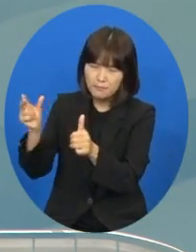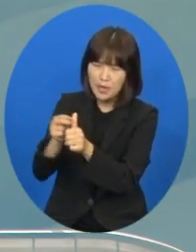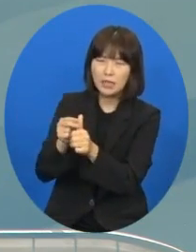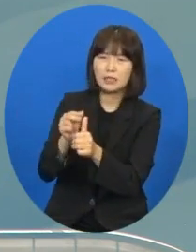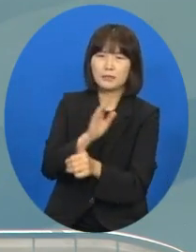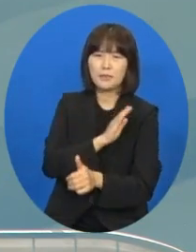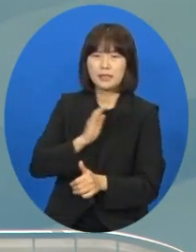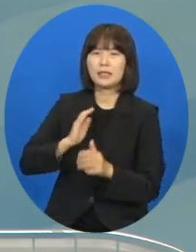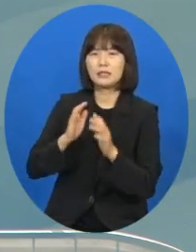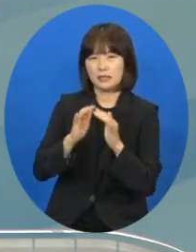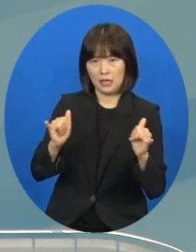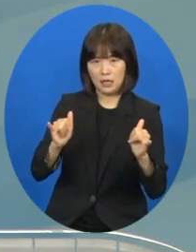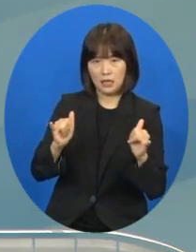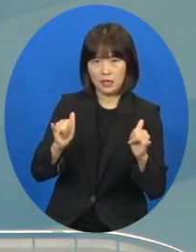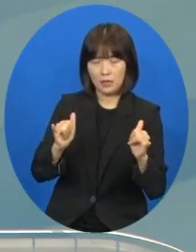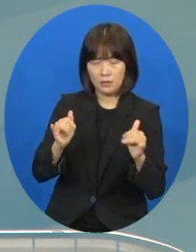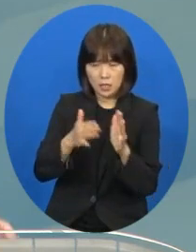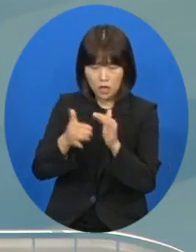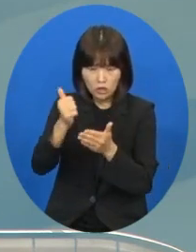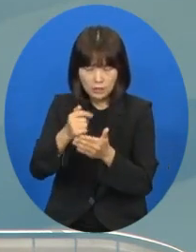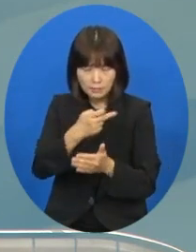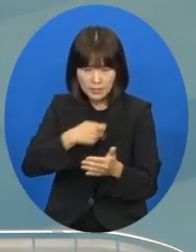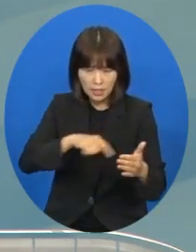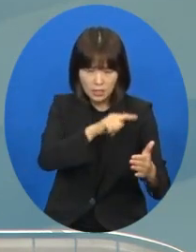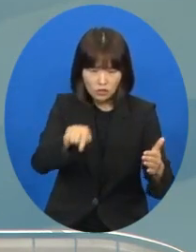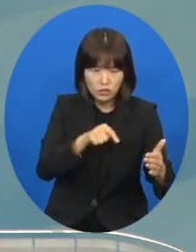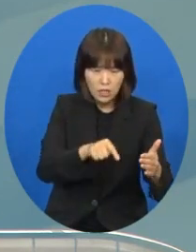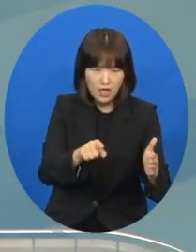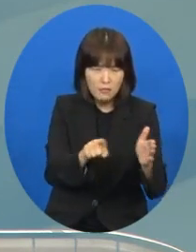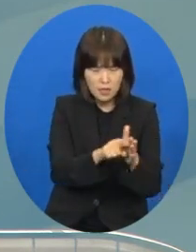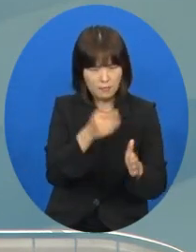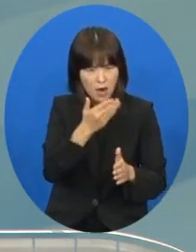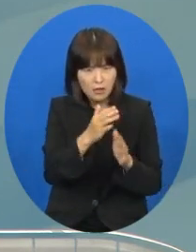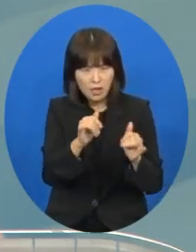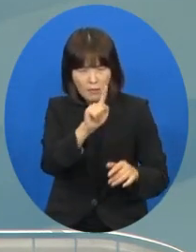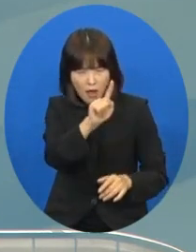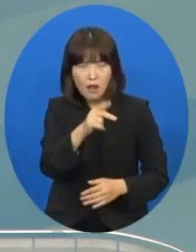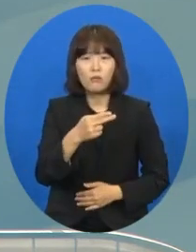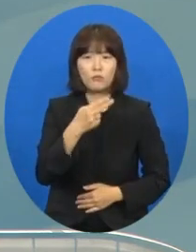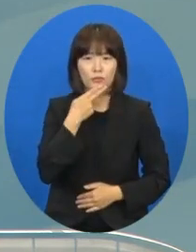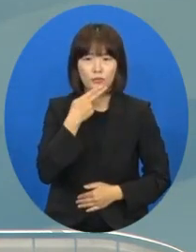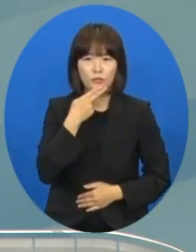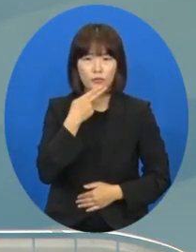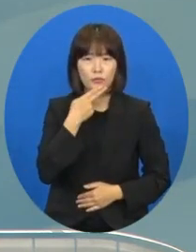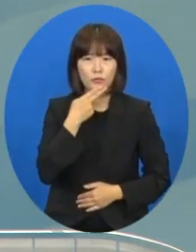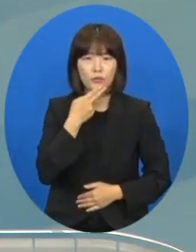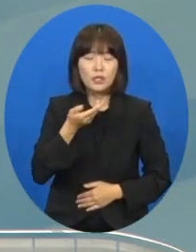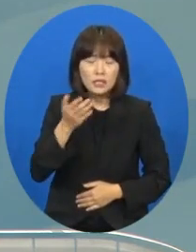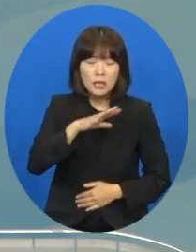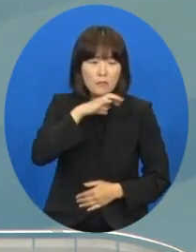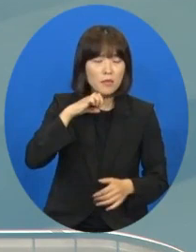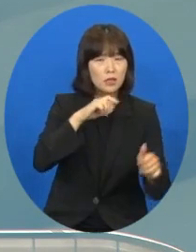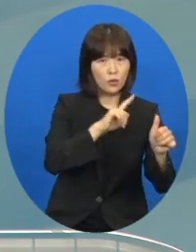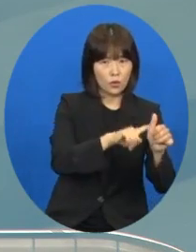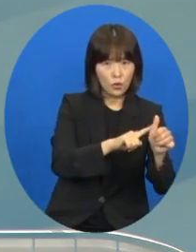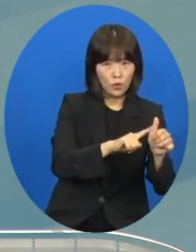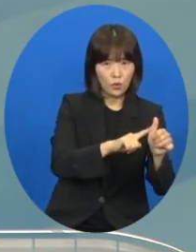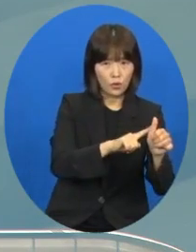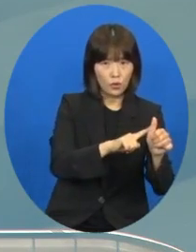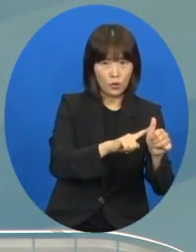예수님의 제자들 중에 믿을 만한 사람 한 사람도 없었어요. 그런데 그 베드로가